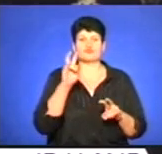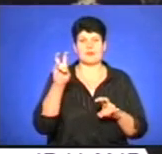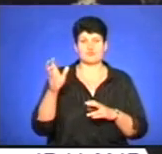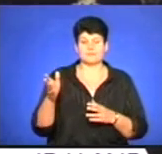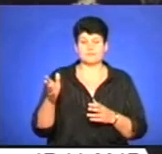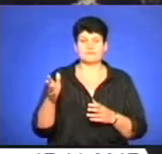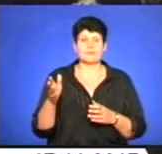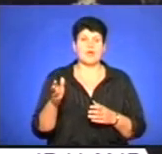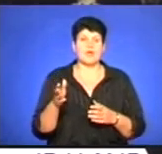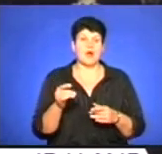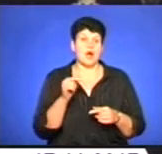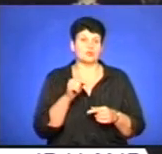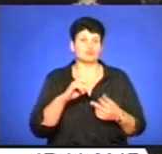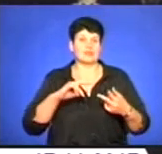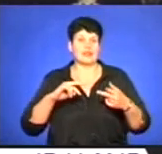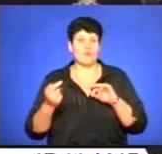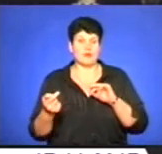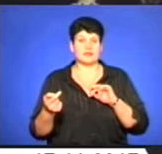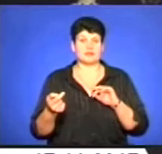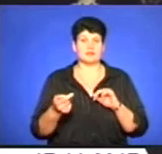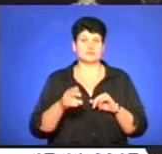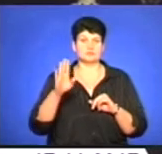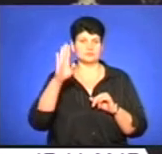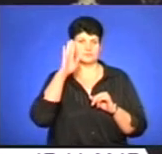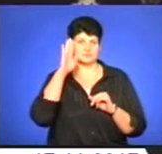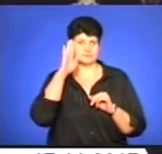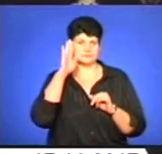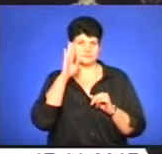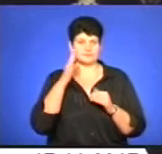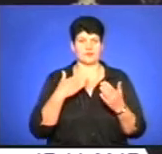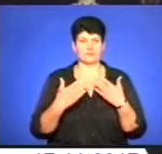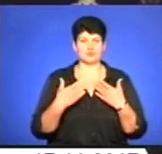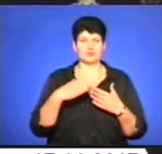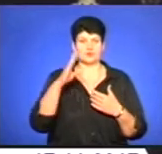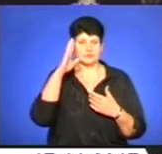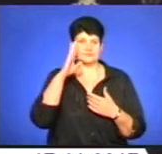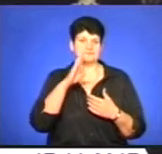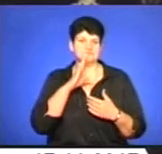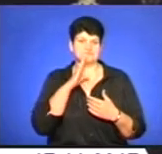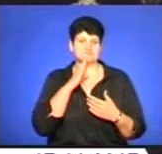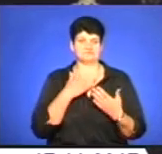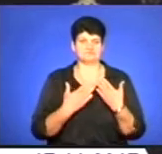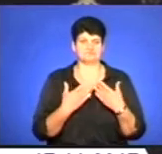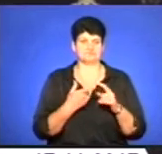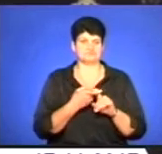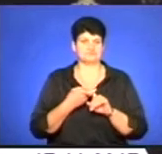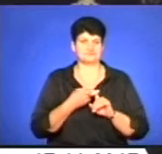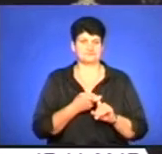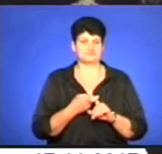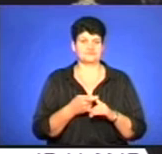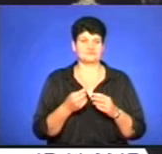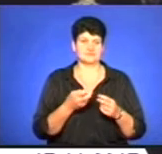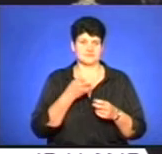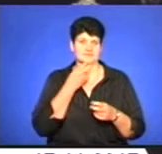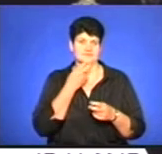Ну, а тут все навпаки, вже погляд чоловічий на стосунки чоловіків і жінок, причому він іронічний погляд.